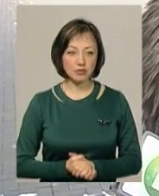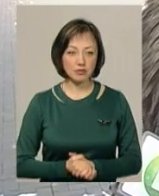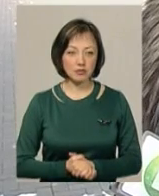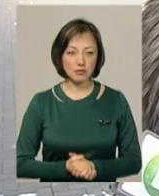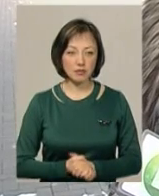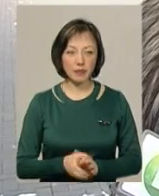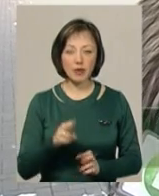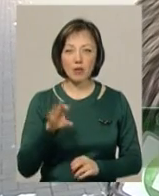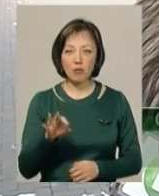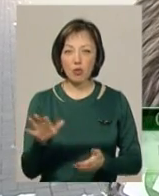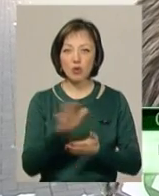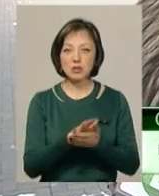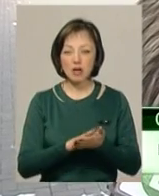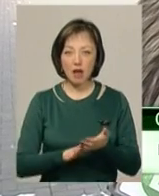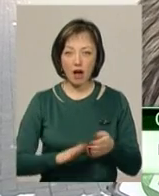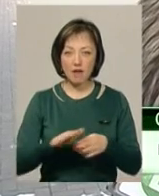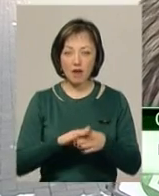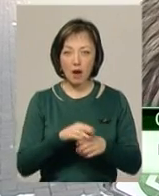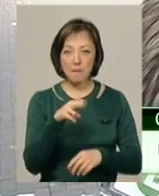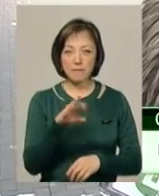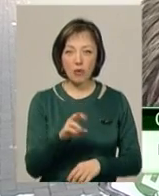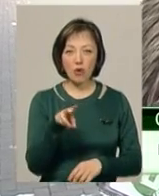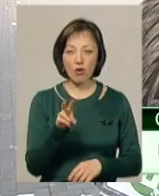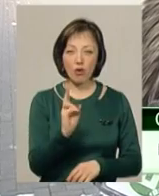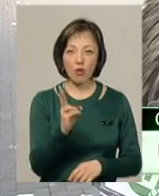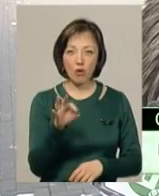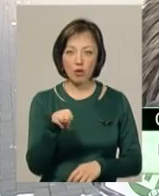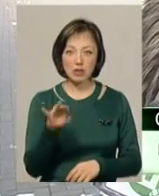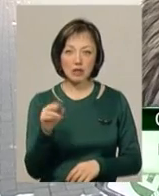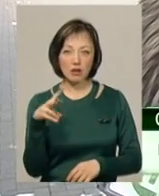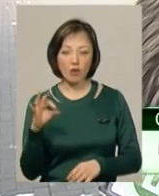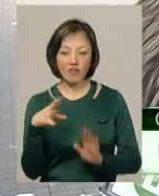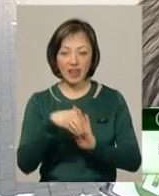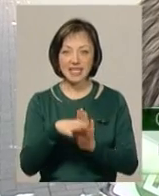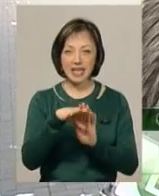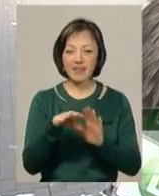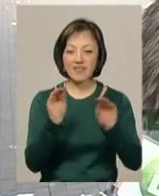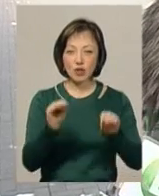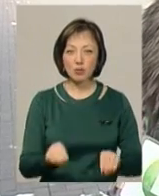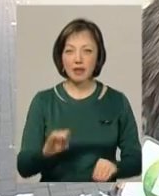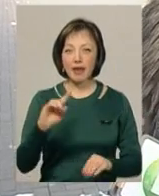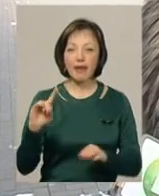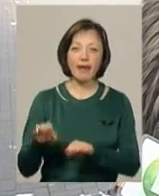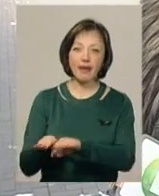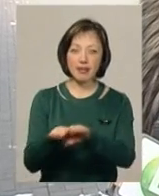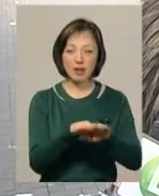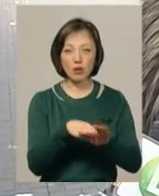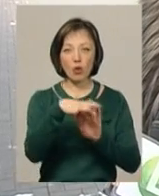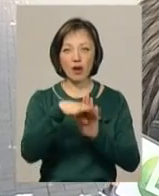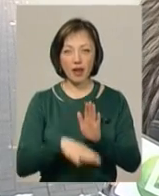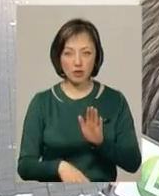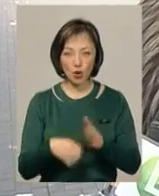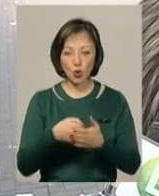По заяві Покотило внесені відомості до єдиного реєстру досудових розслідувань. За іншим